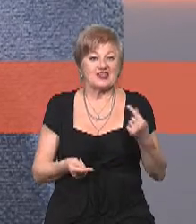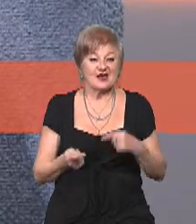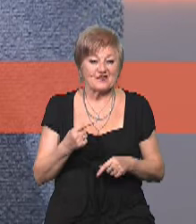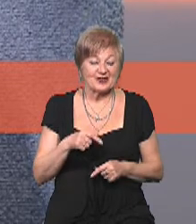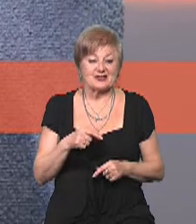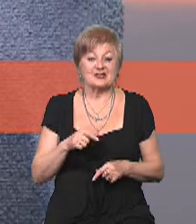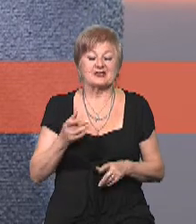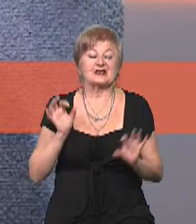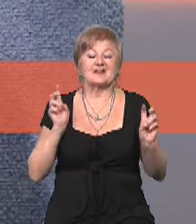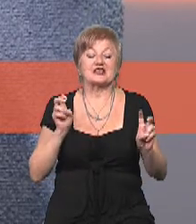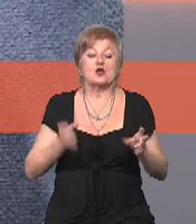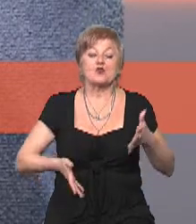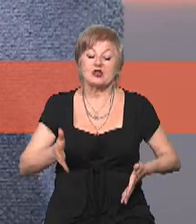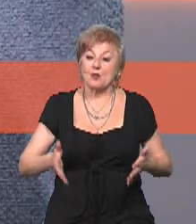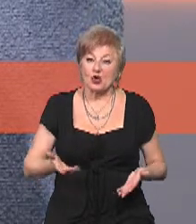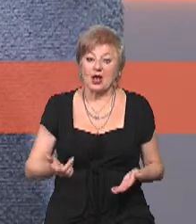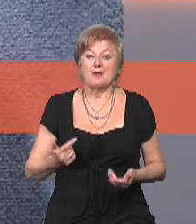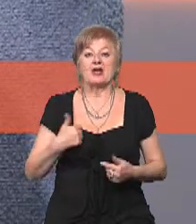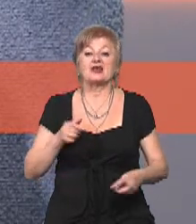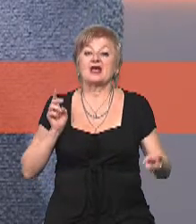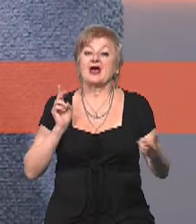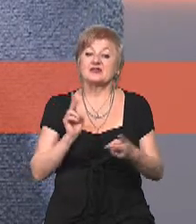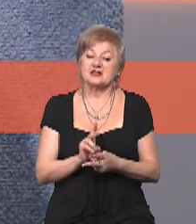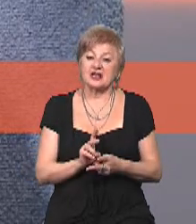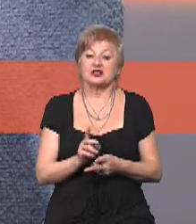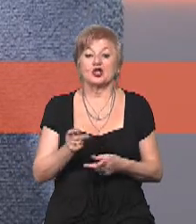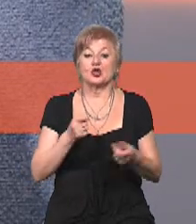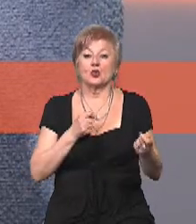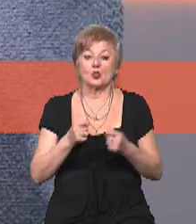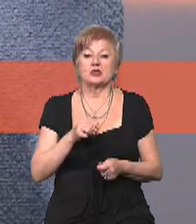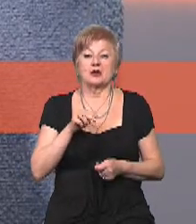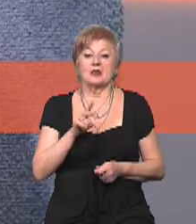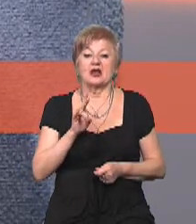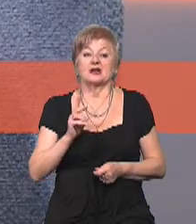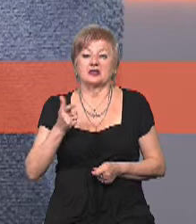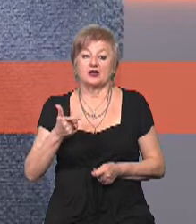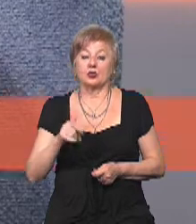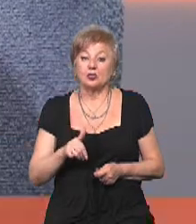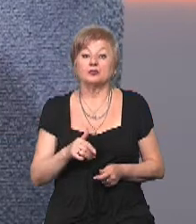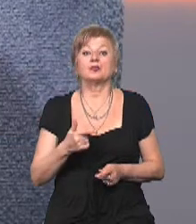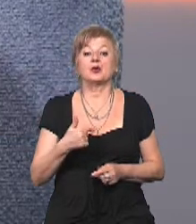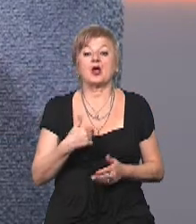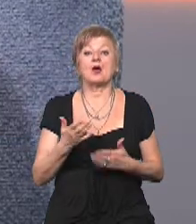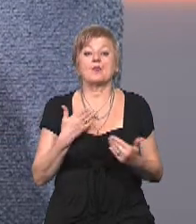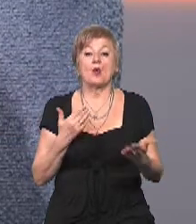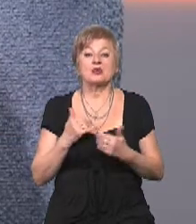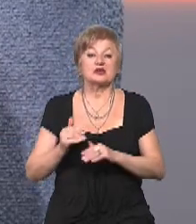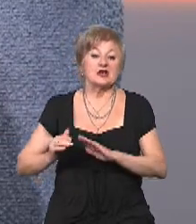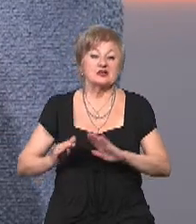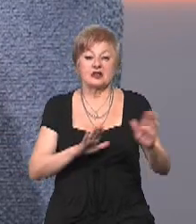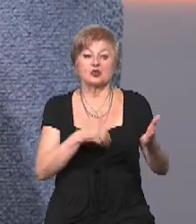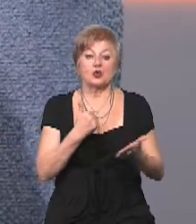порожніми руками, я ще зустрілася з керівництвом ПМГУ. Ну, зокрема, я поспілкувалася з заступником